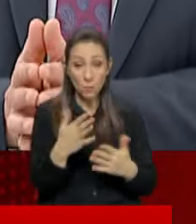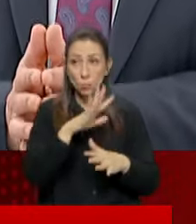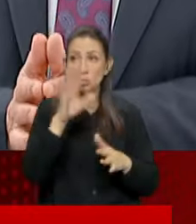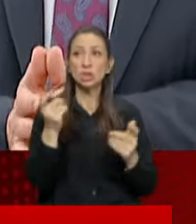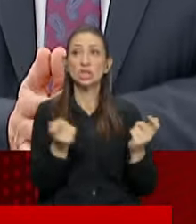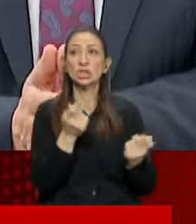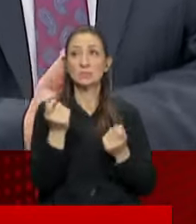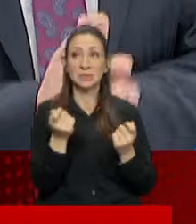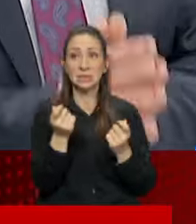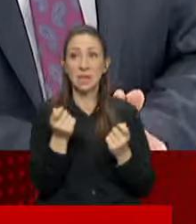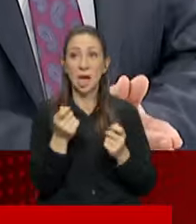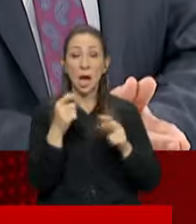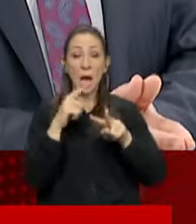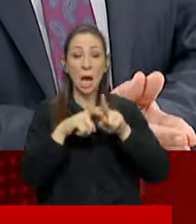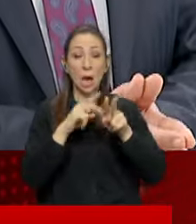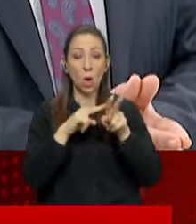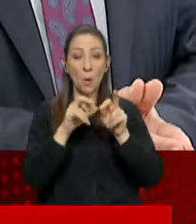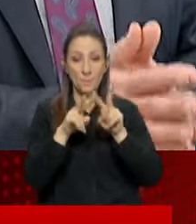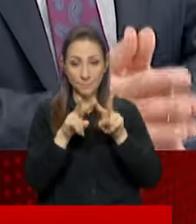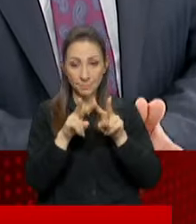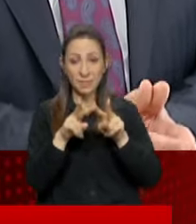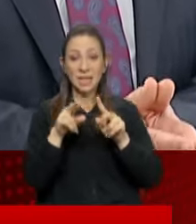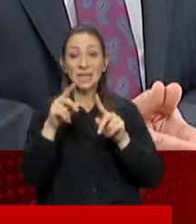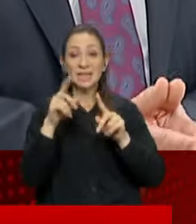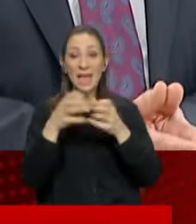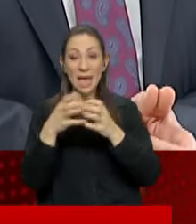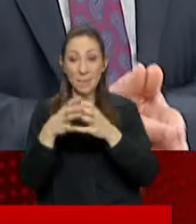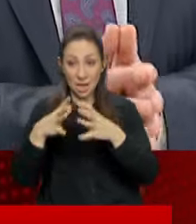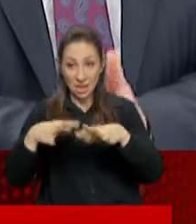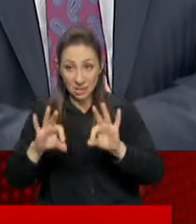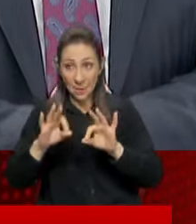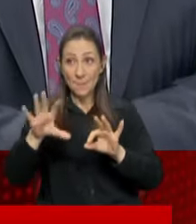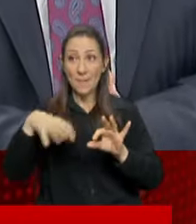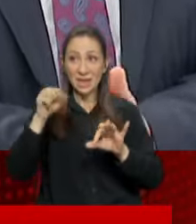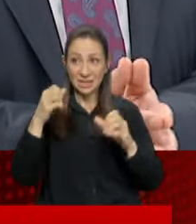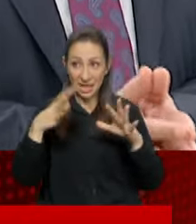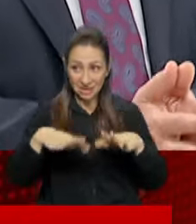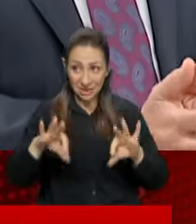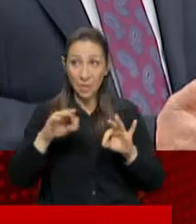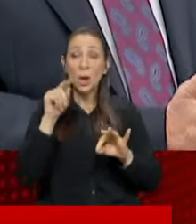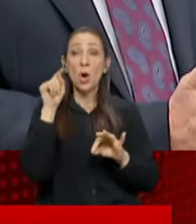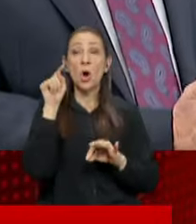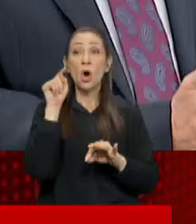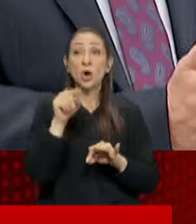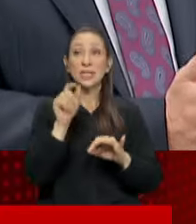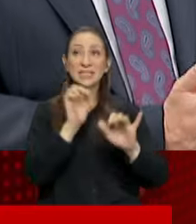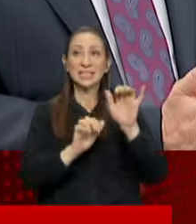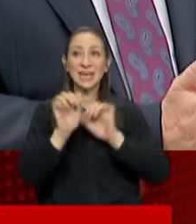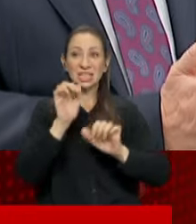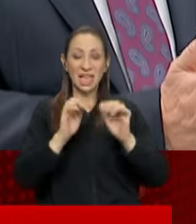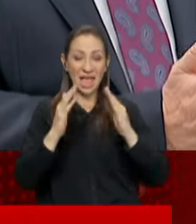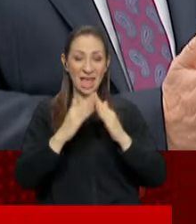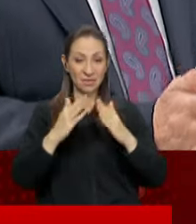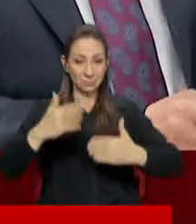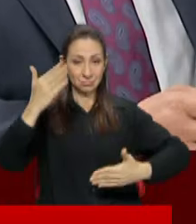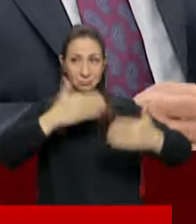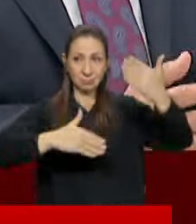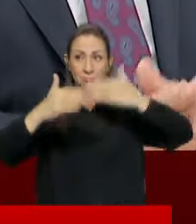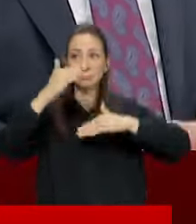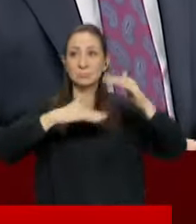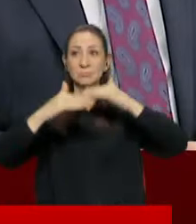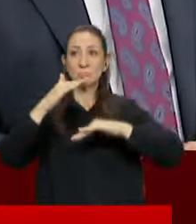işimiz AKOM'u kurmak, timleri hazırlamak, merkezi hazırlamak, orada dirençli kentte olmasıyla ilgili,